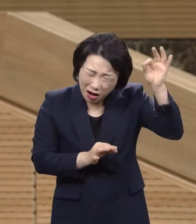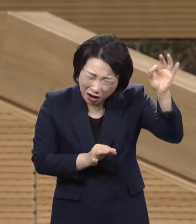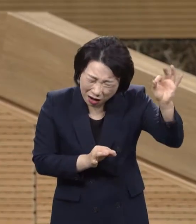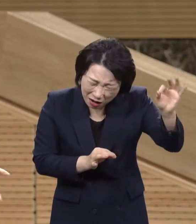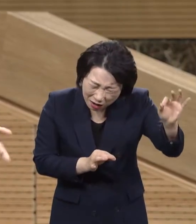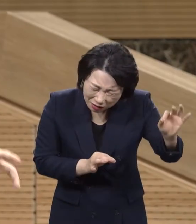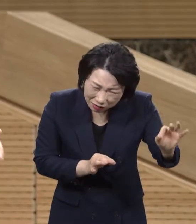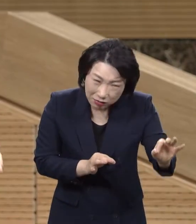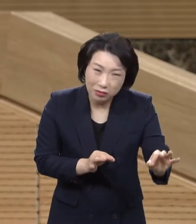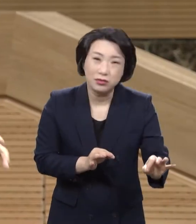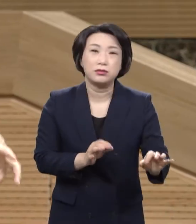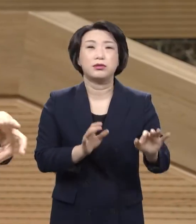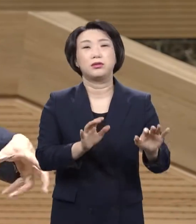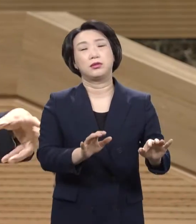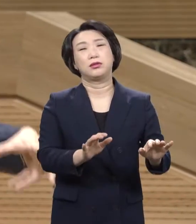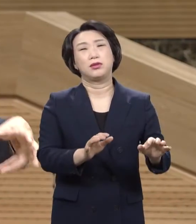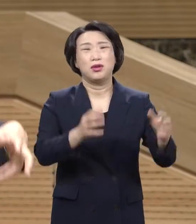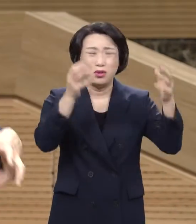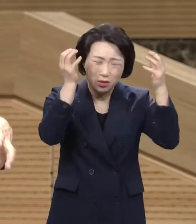세토록